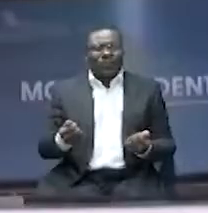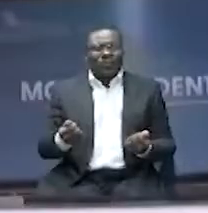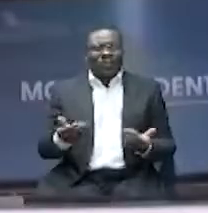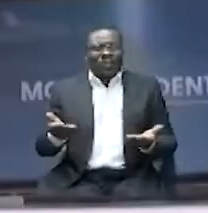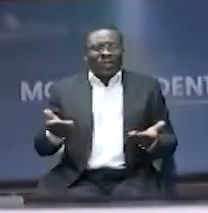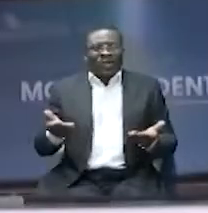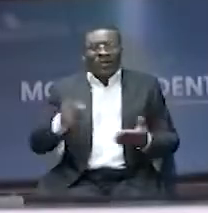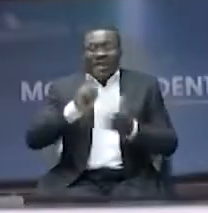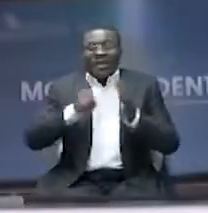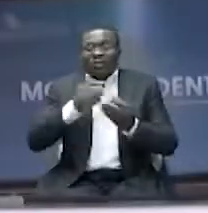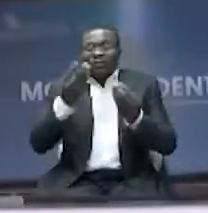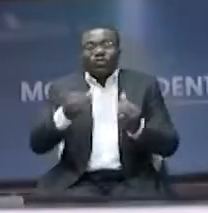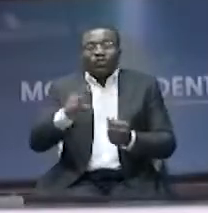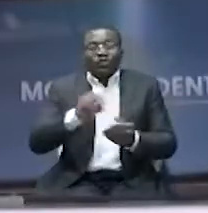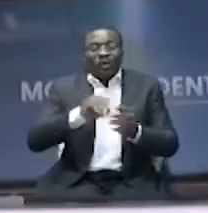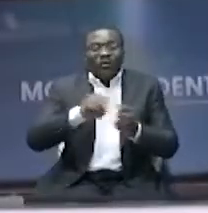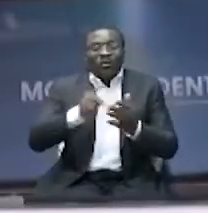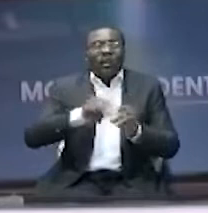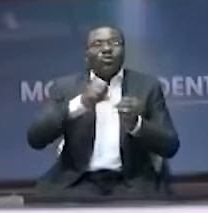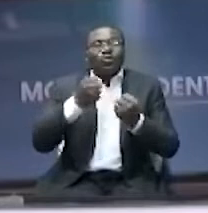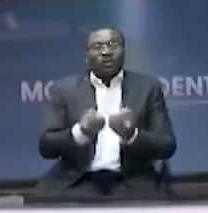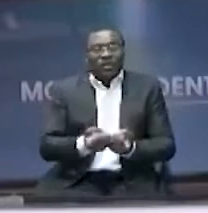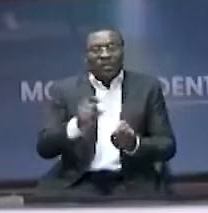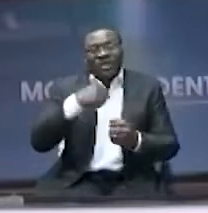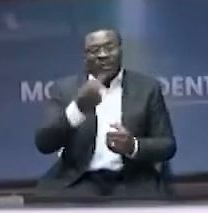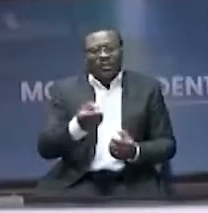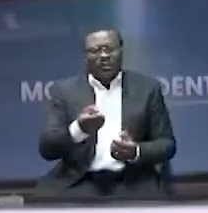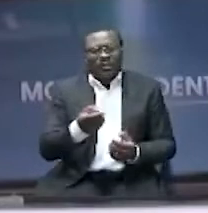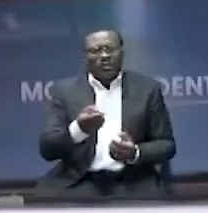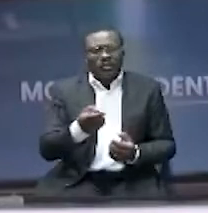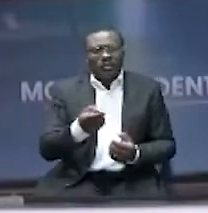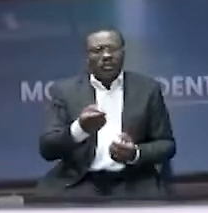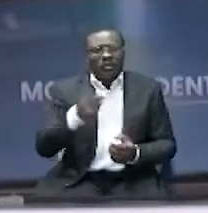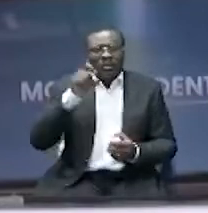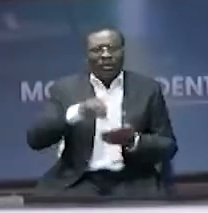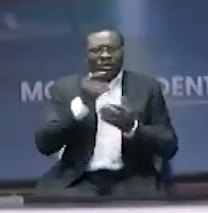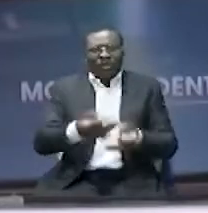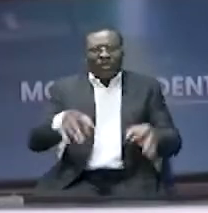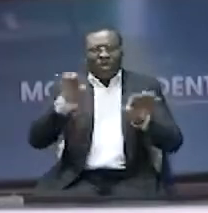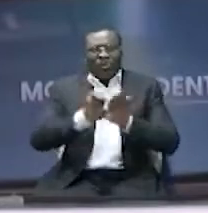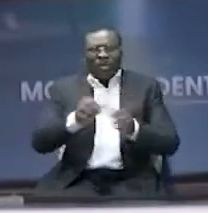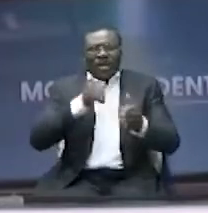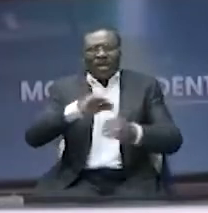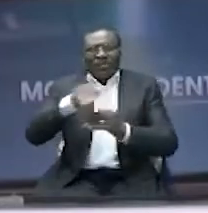contenues dans votre projet de société? Je disais tantôt que ce qui importe avant tout,